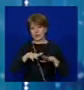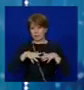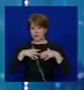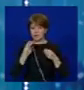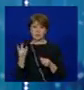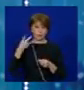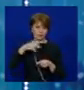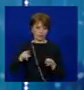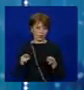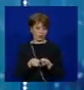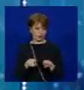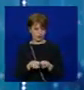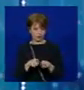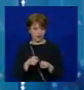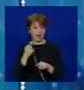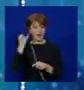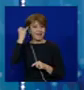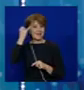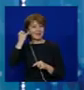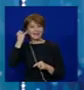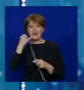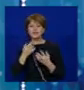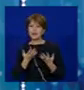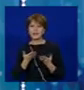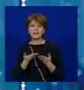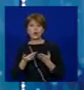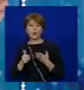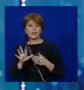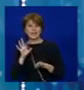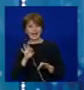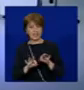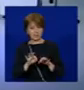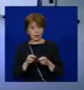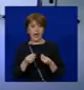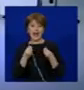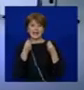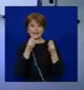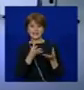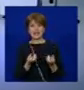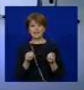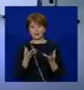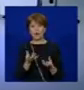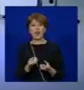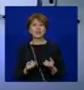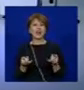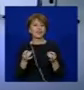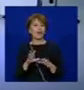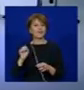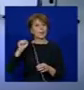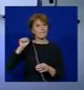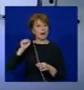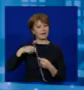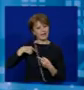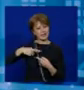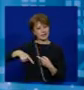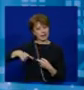картинка. И идеята беше да се отиде на избори, да се даде възможност на новата партия да се развие, да